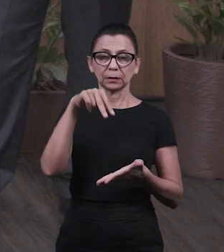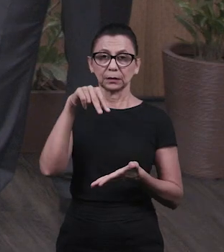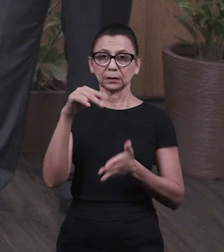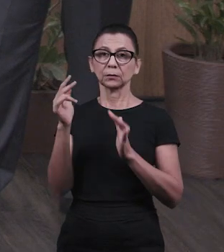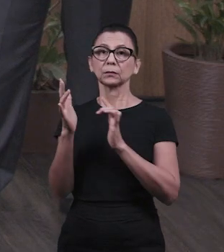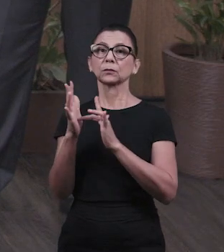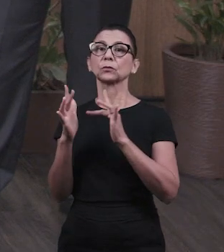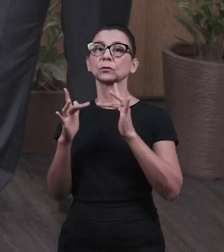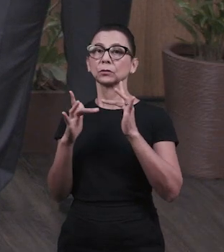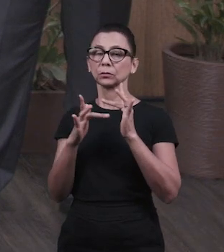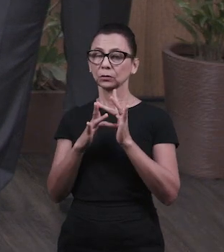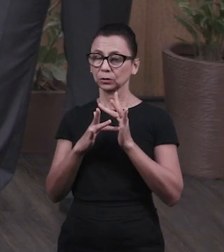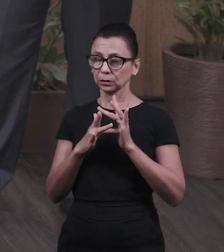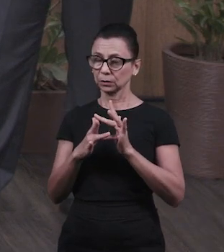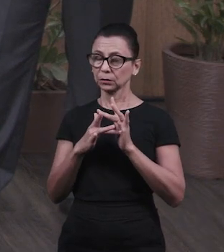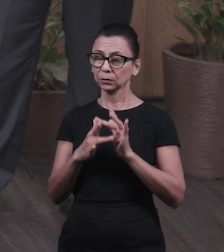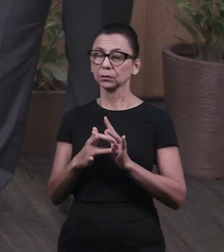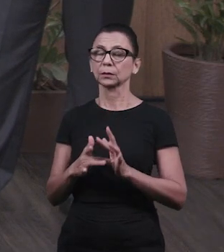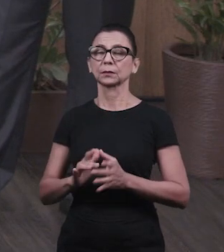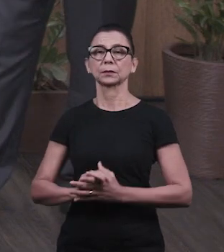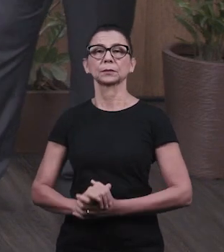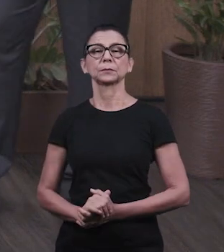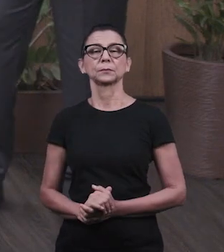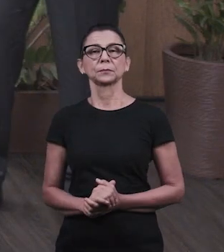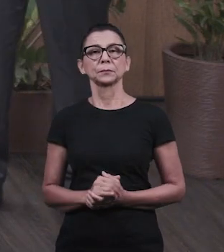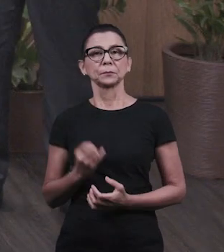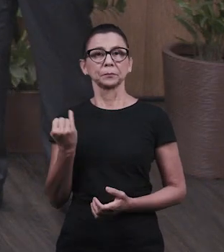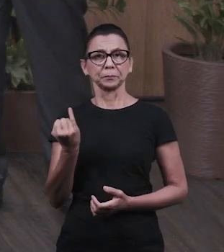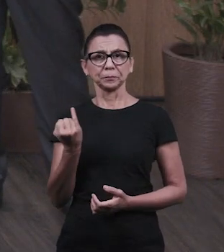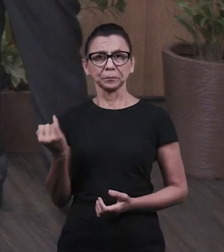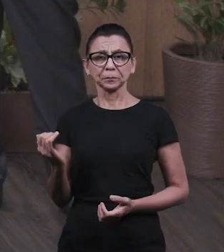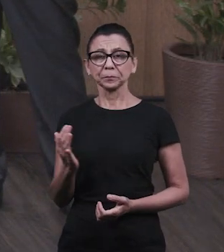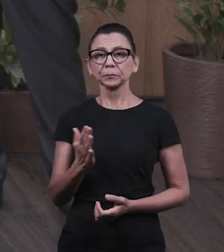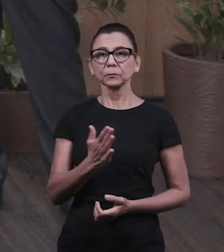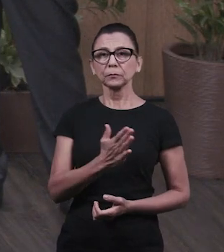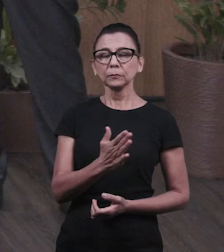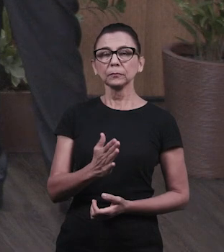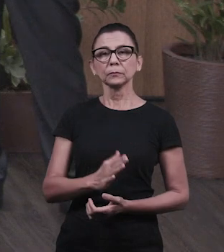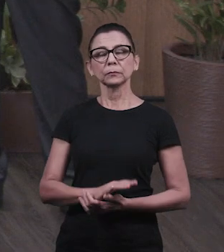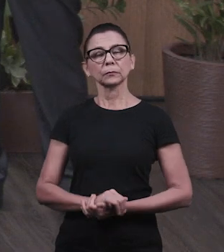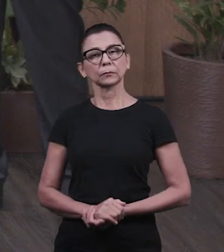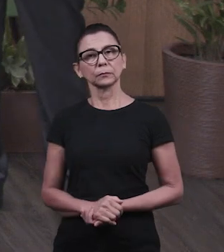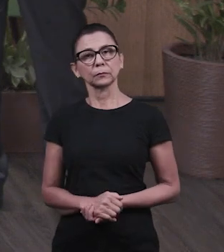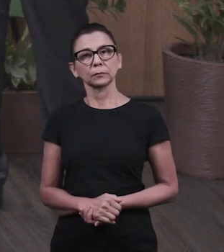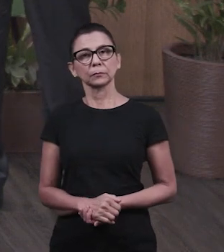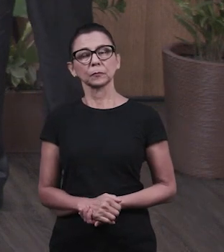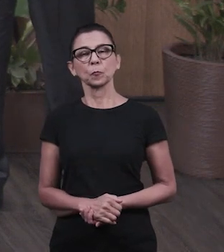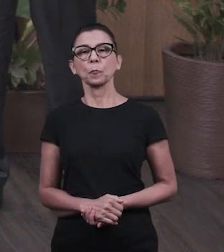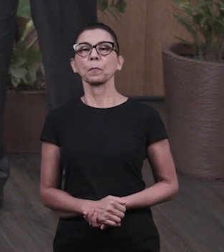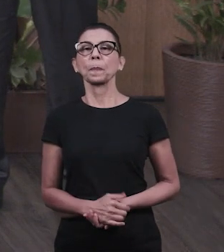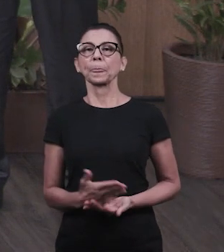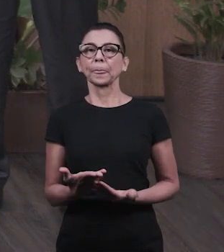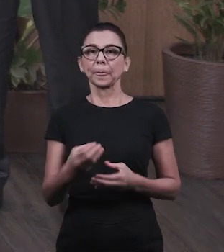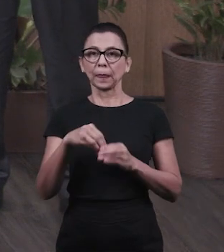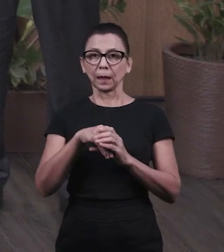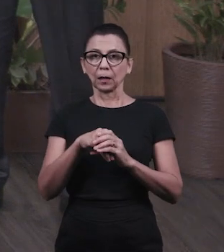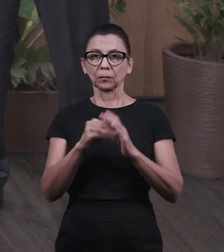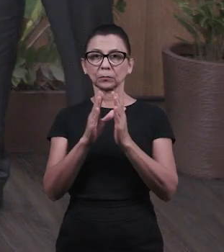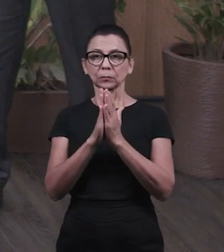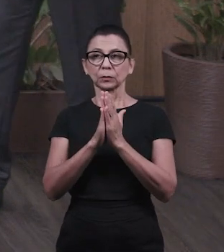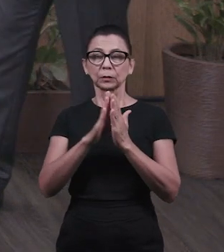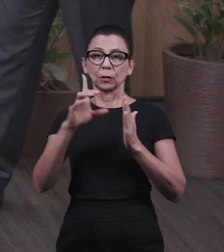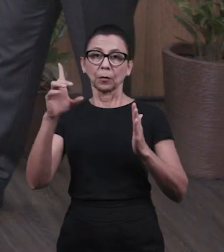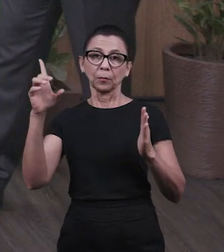которая полна, полной Библии при действии откровения Духа Святого.